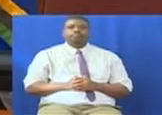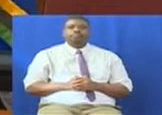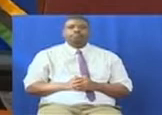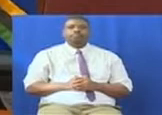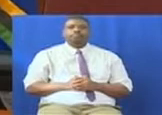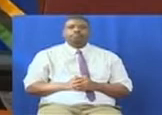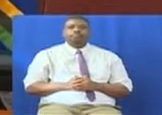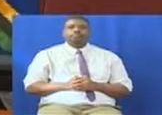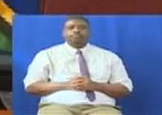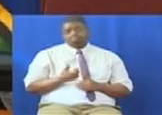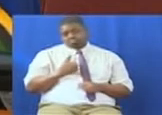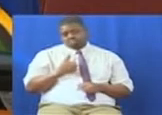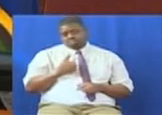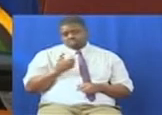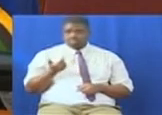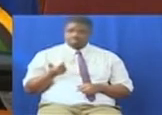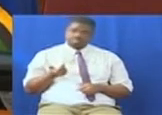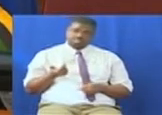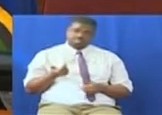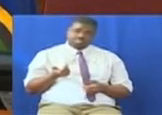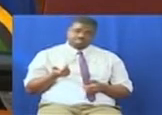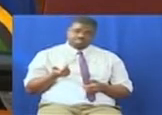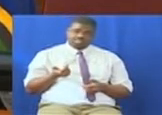Nimepata nafasi ya kumtembelea leo